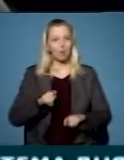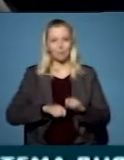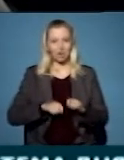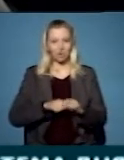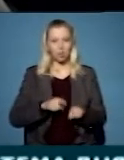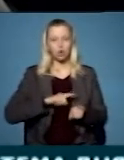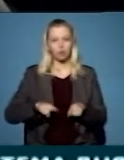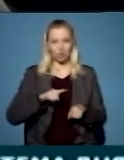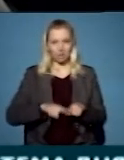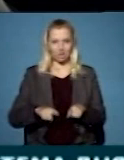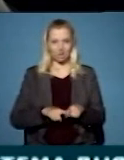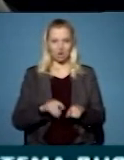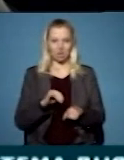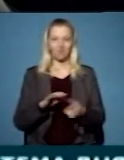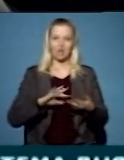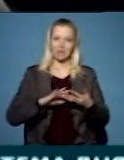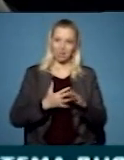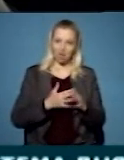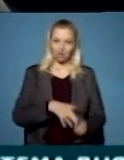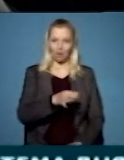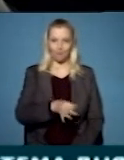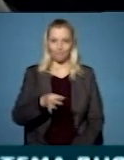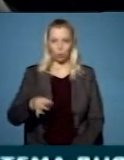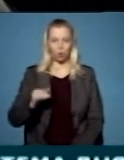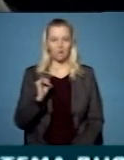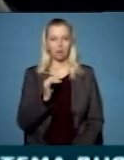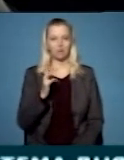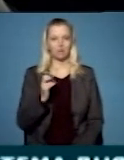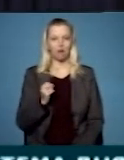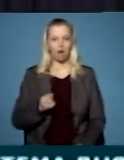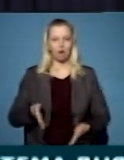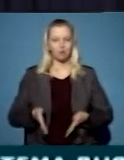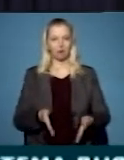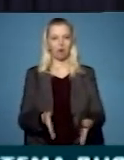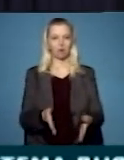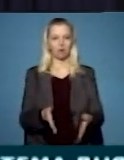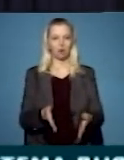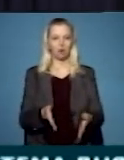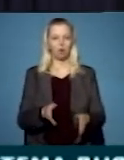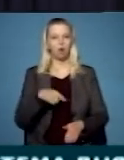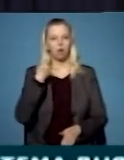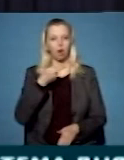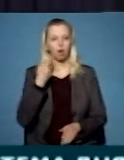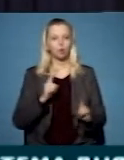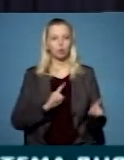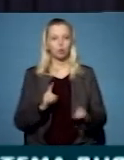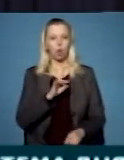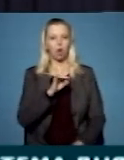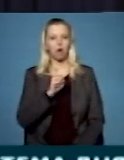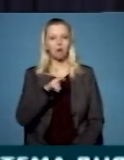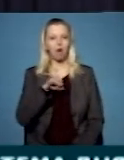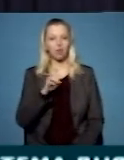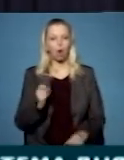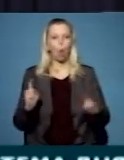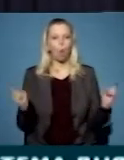саме швидкість і саме у населених пунктах і на трасах. Кажуть, що радарів